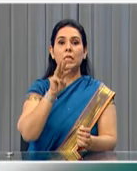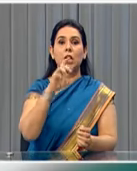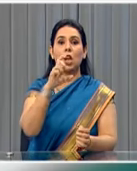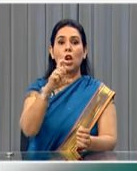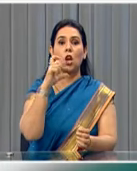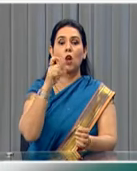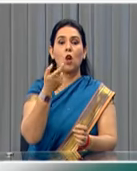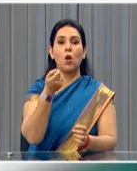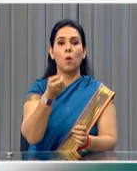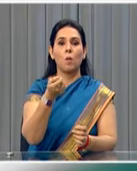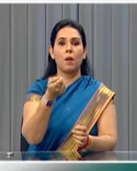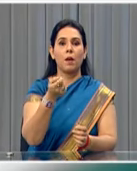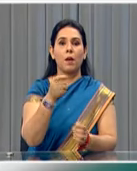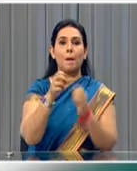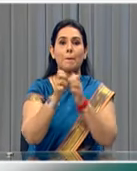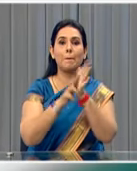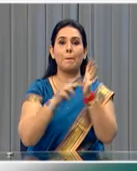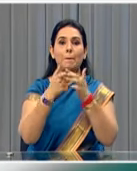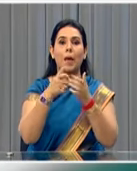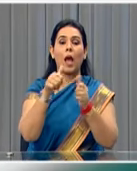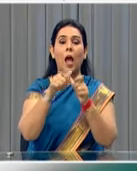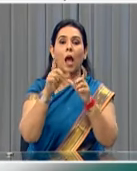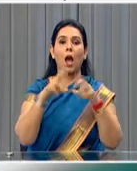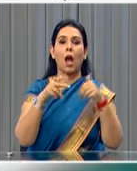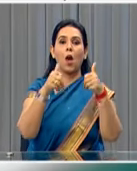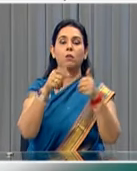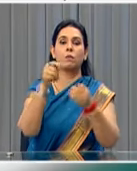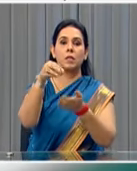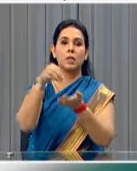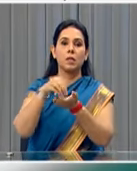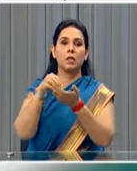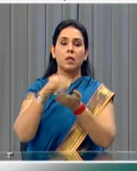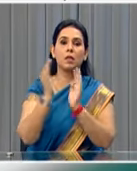20,000 करोड़ रुपया बैंक के खातों में जमा करवाए।